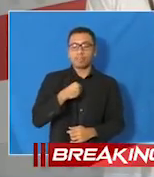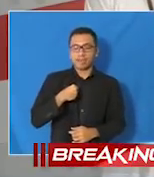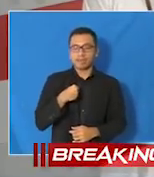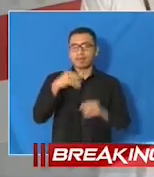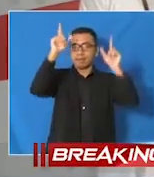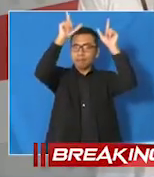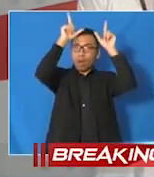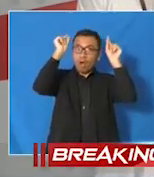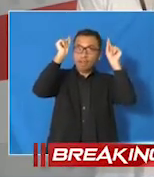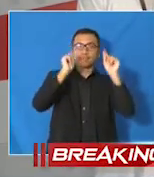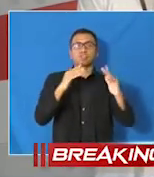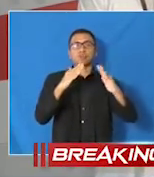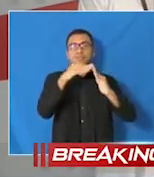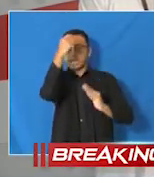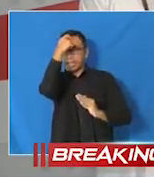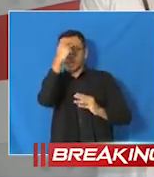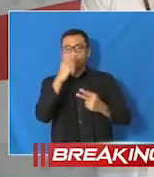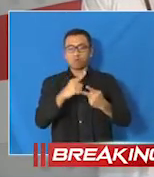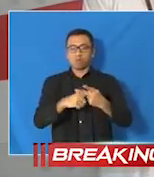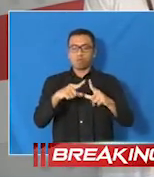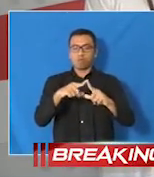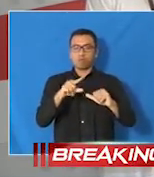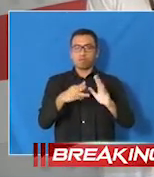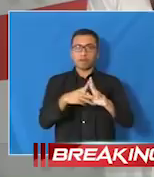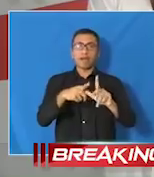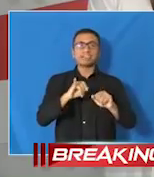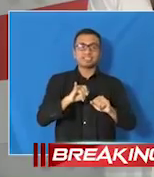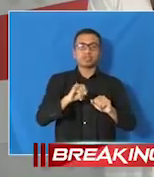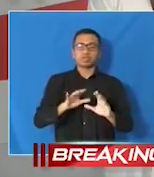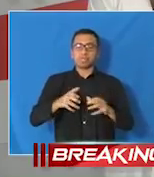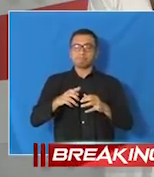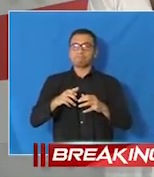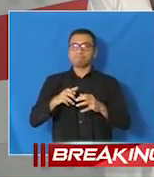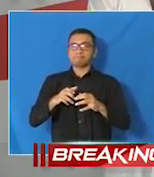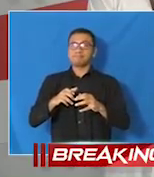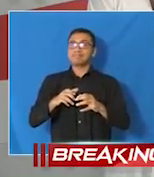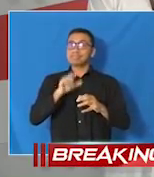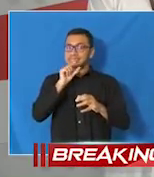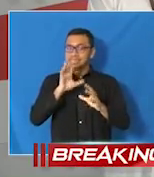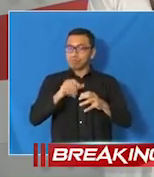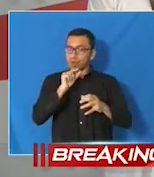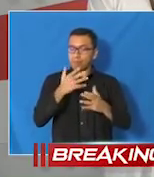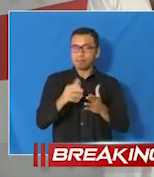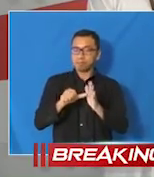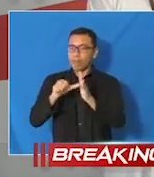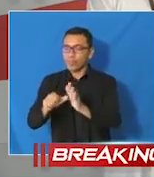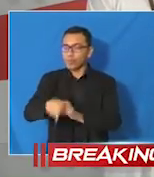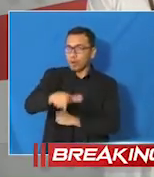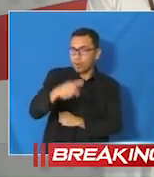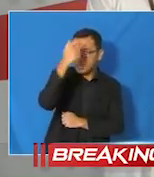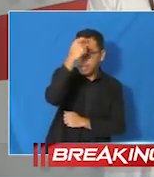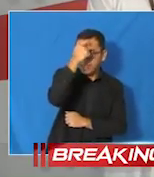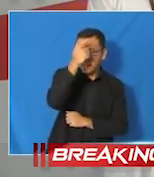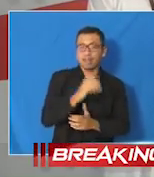Rumah Sakit Farmasi akan berada di gugusdepan menangani pasien menangani Rumah Sakit sedangkan